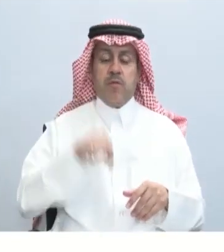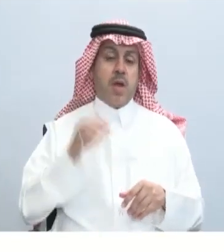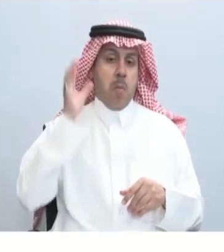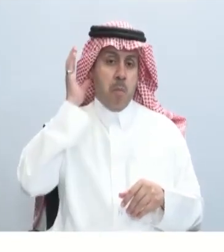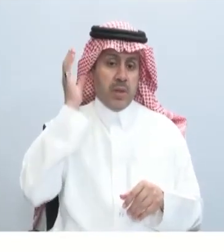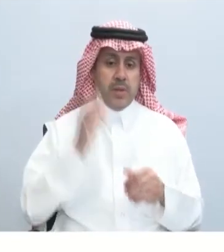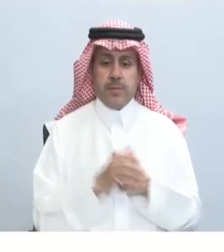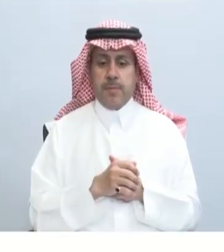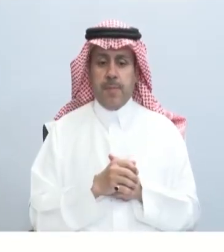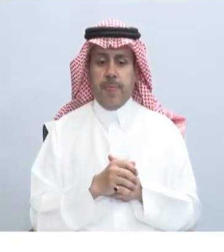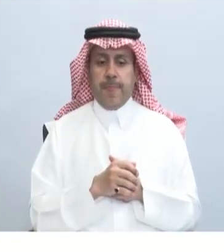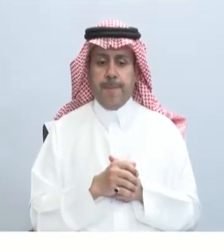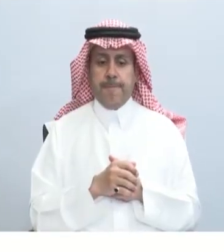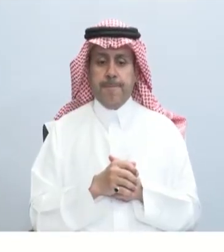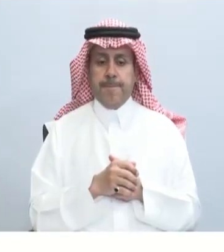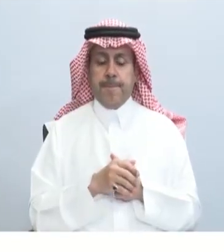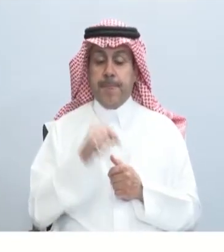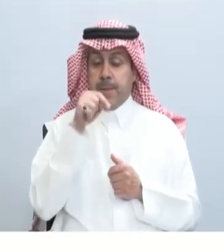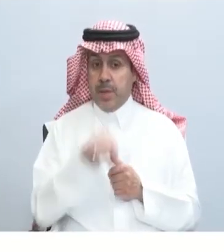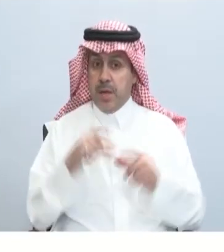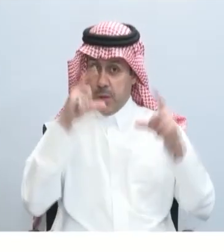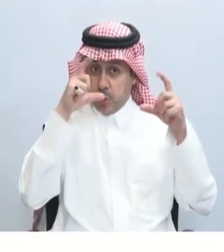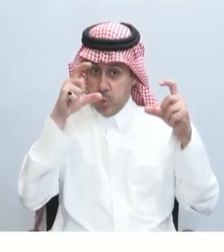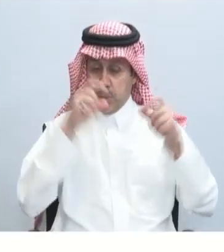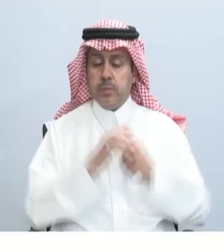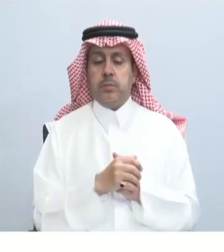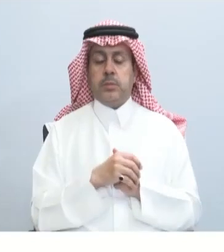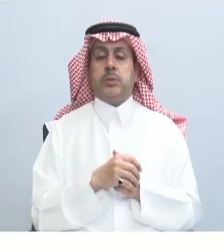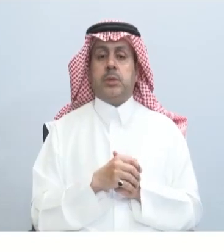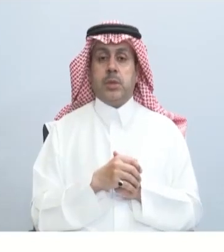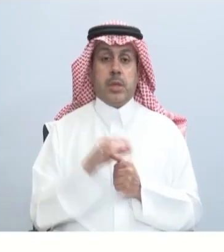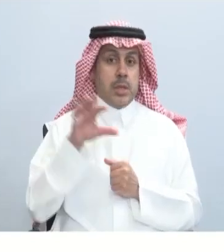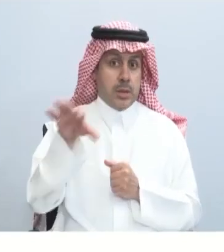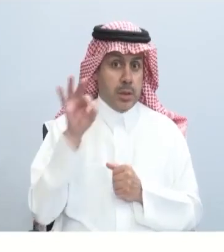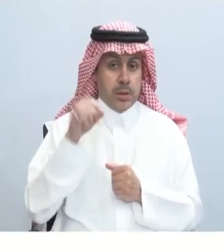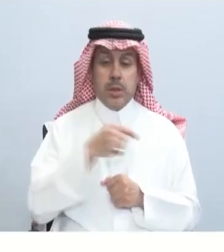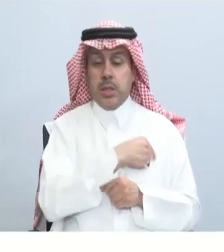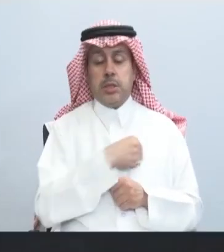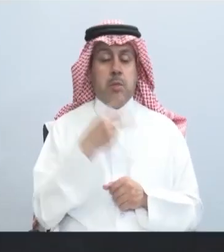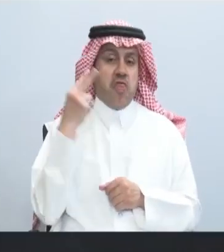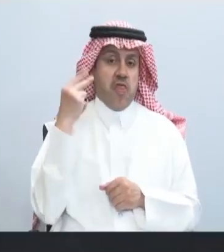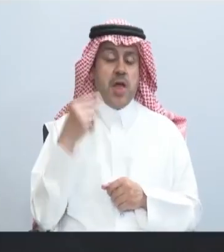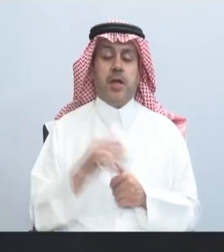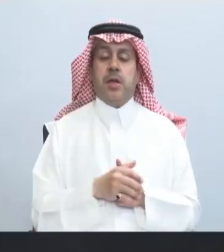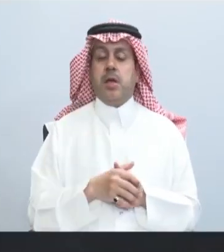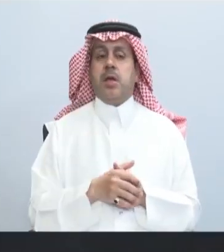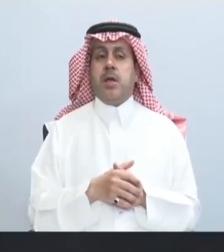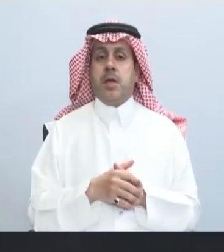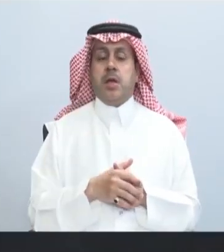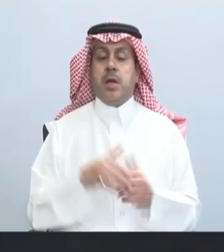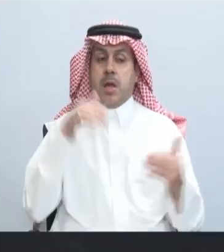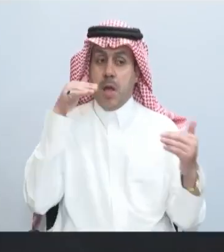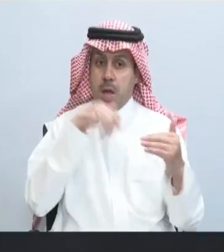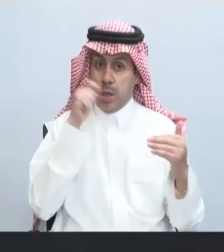المنوره اذا من خلال هذه الصوره نستنتج اسم ثاني غزوات النبي صلى الله عليه